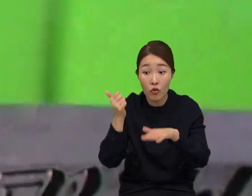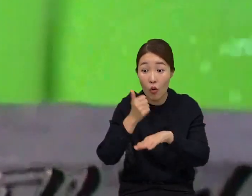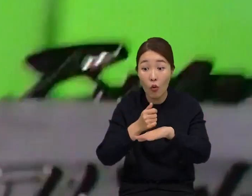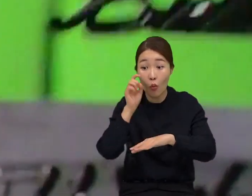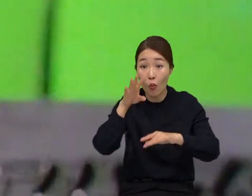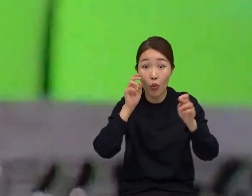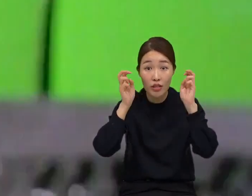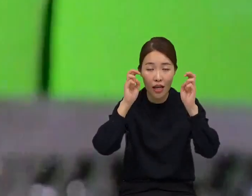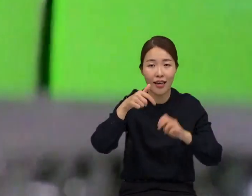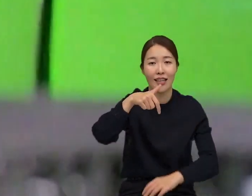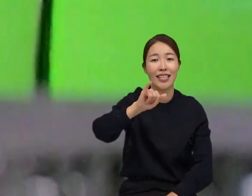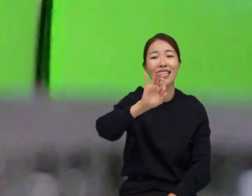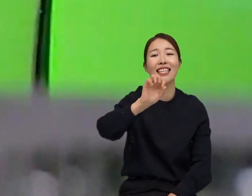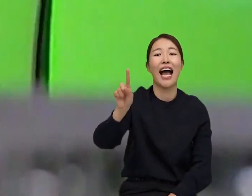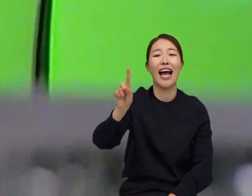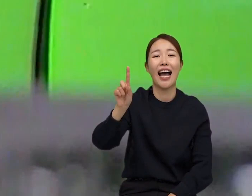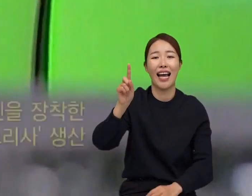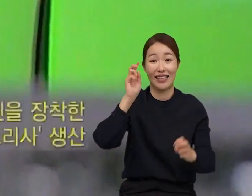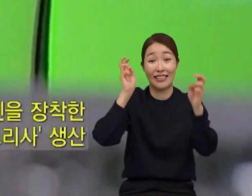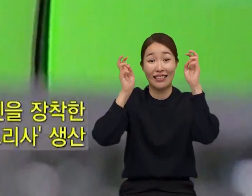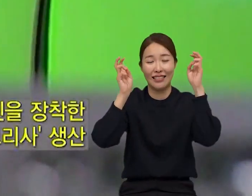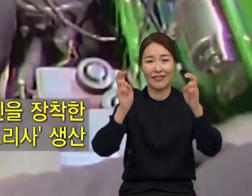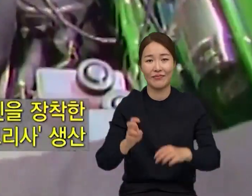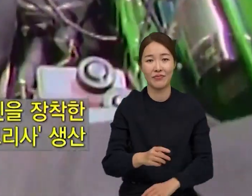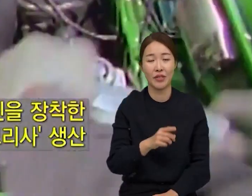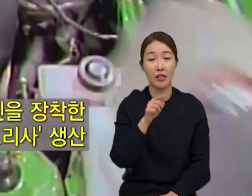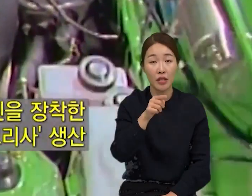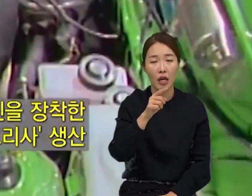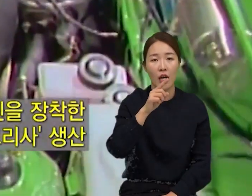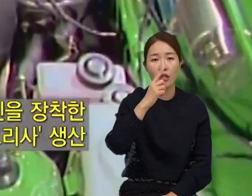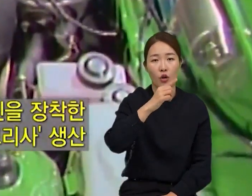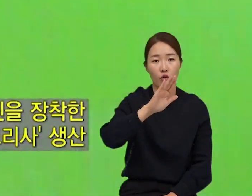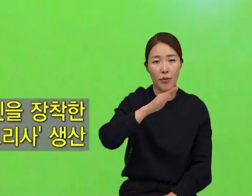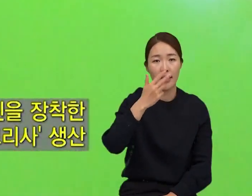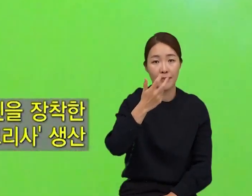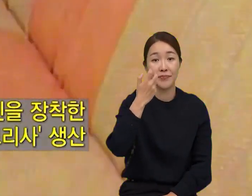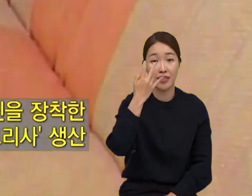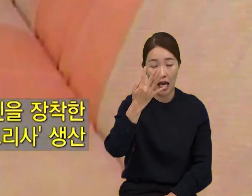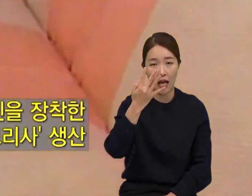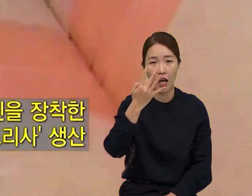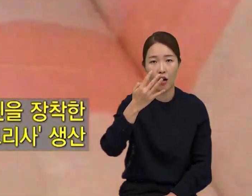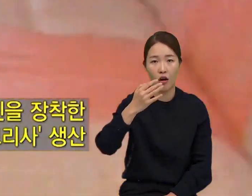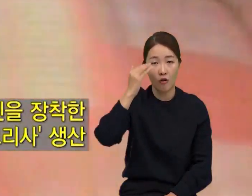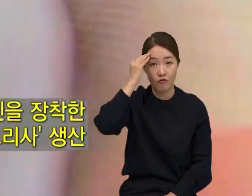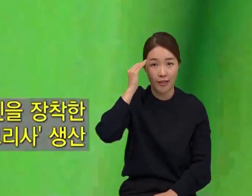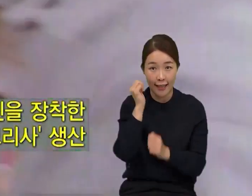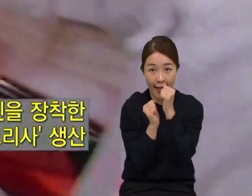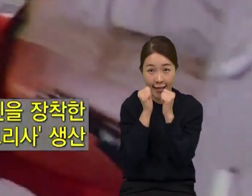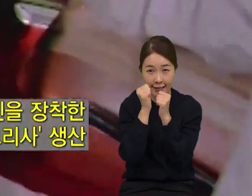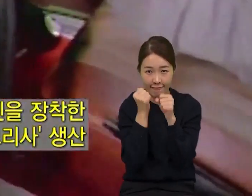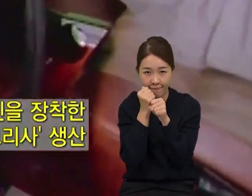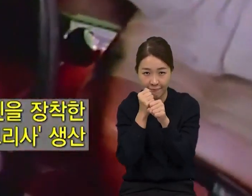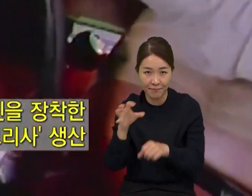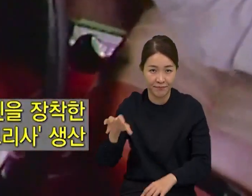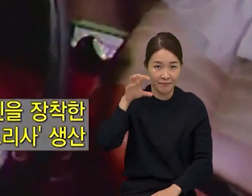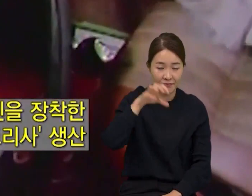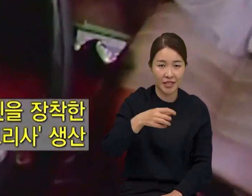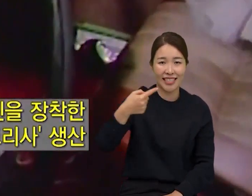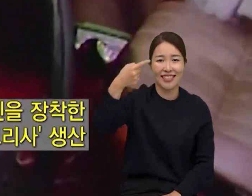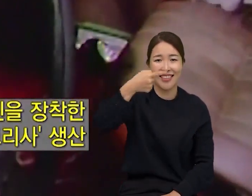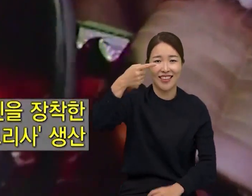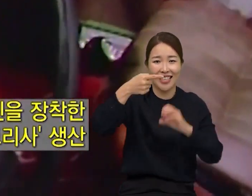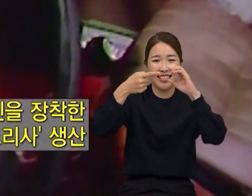가장 먼저 성과를 낸 것은 기아 산업. 1974년 기아는 국산 엔진을 장착한 1000cc